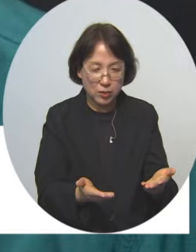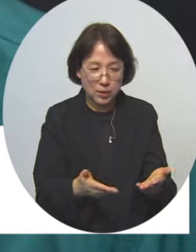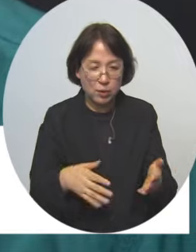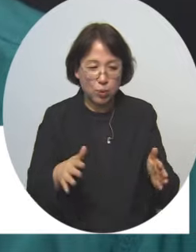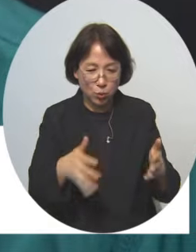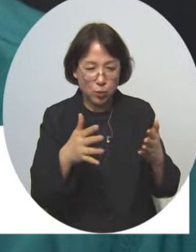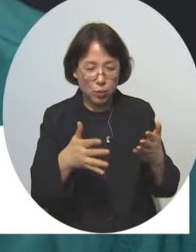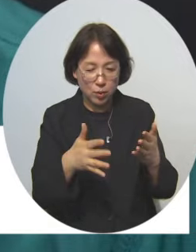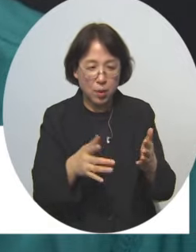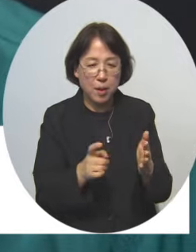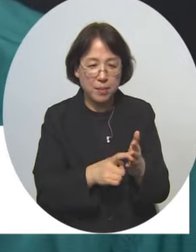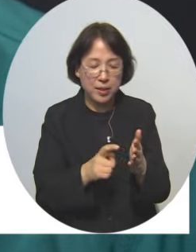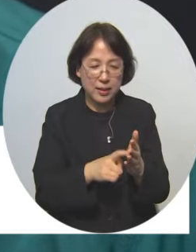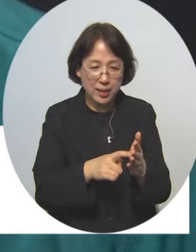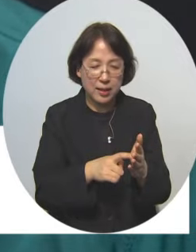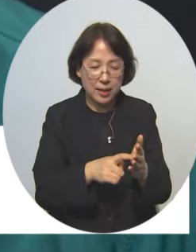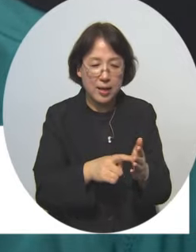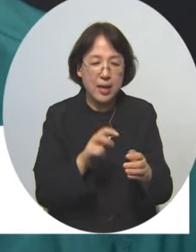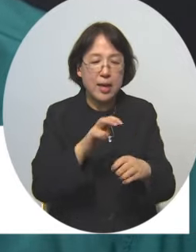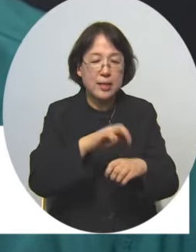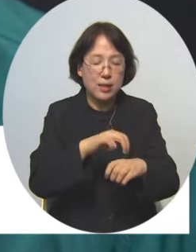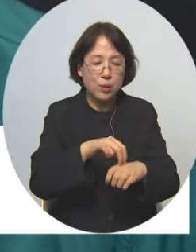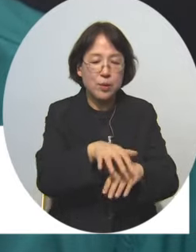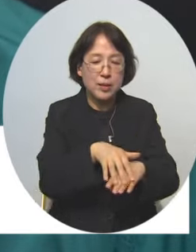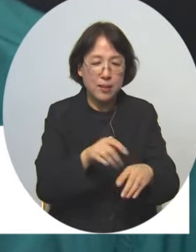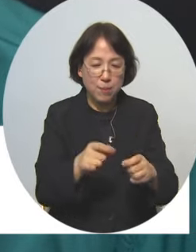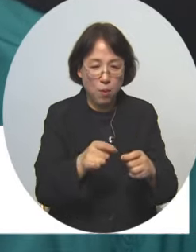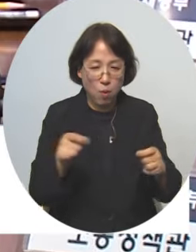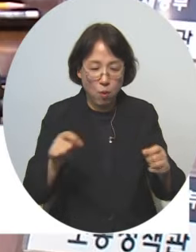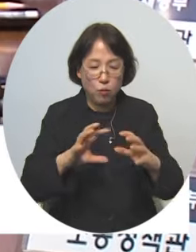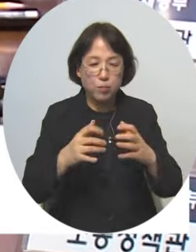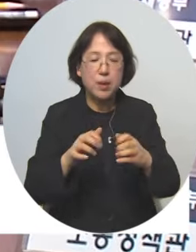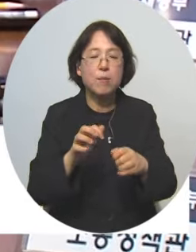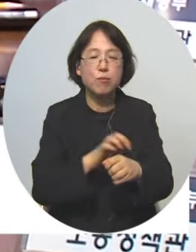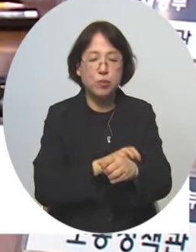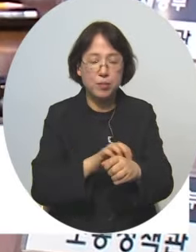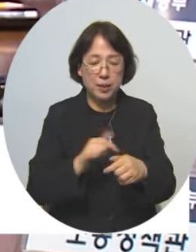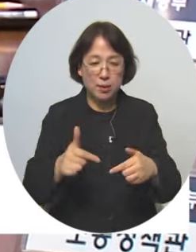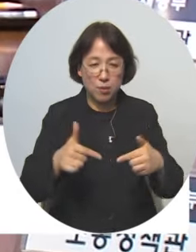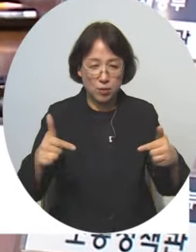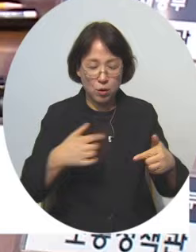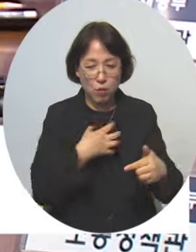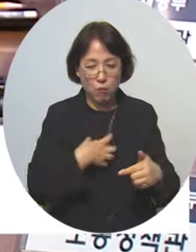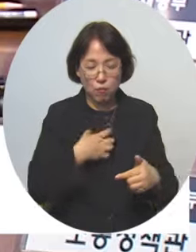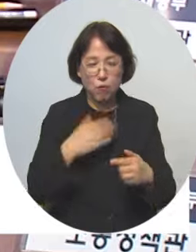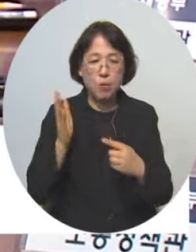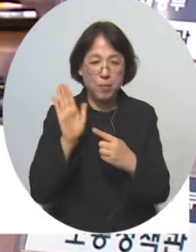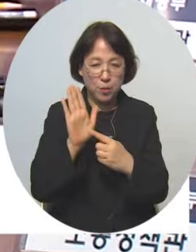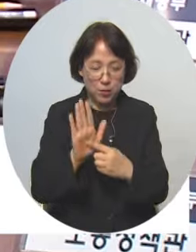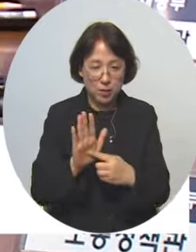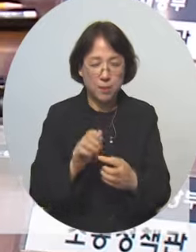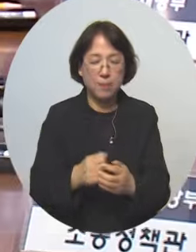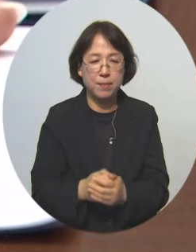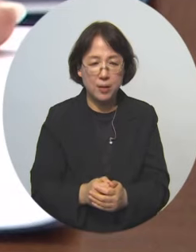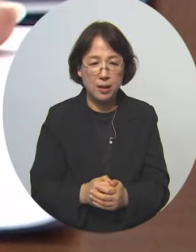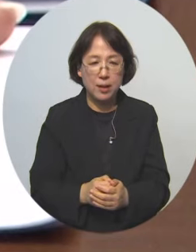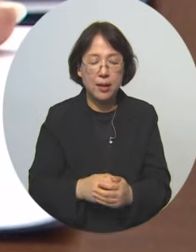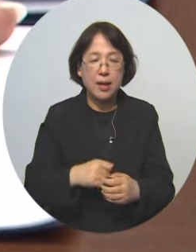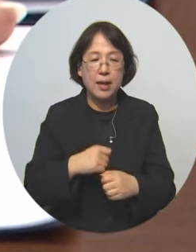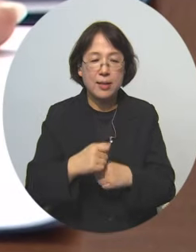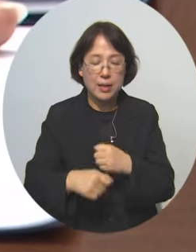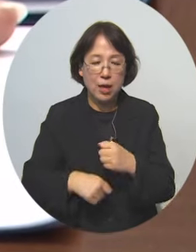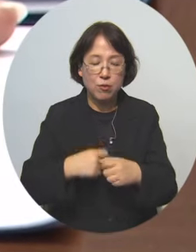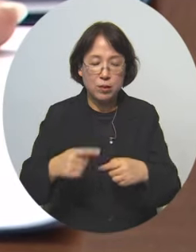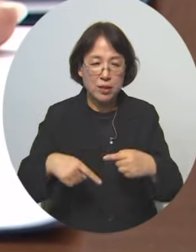체계가 장기화되고 국민 불편이 커지고 있다며 깊은 유감과 우려를 표했습니다. 자율참여란